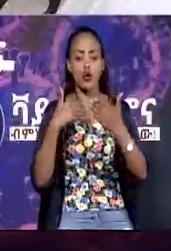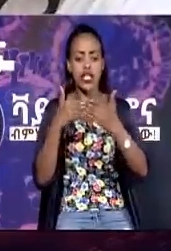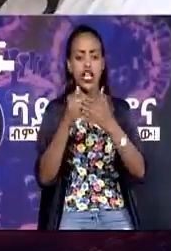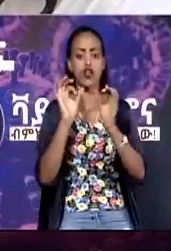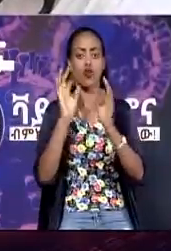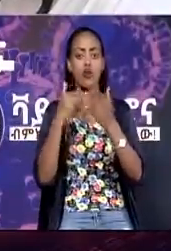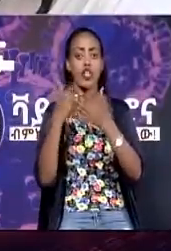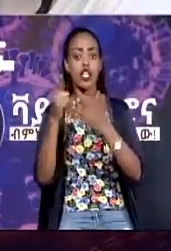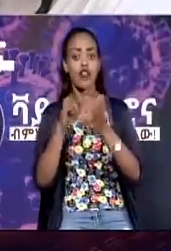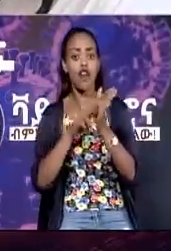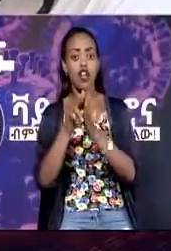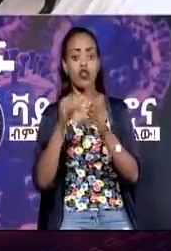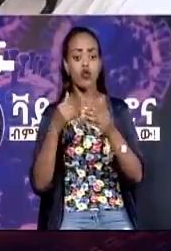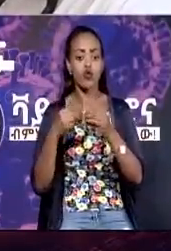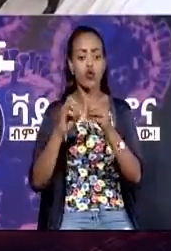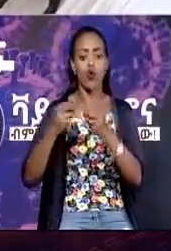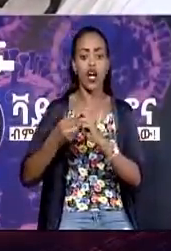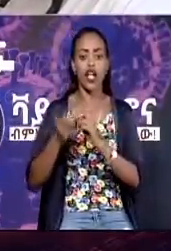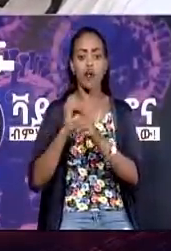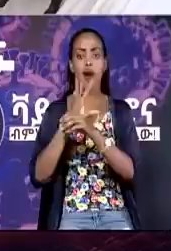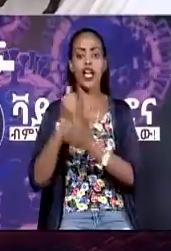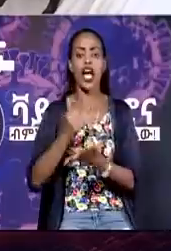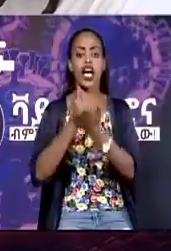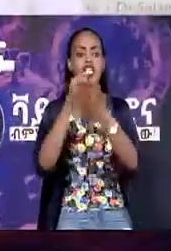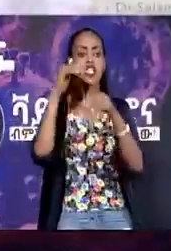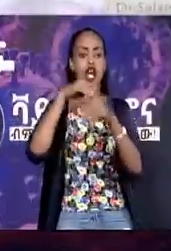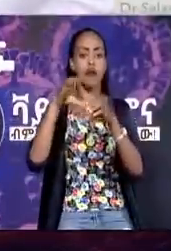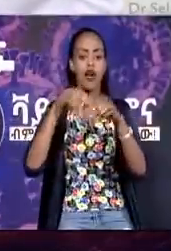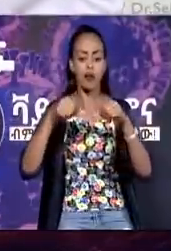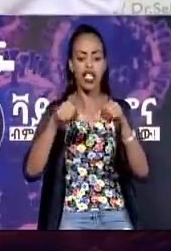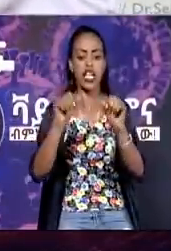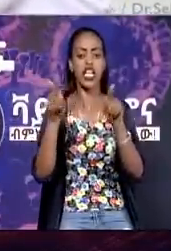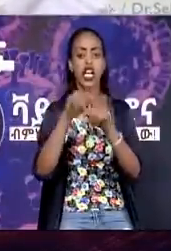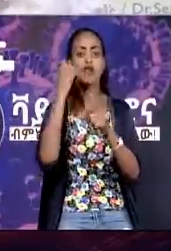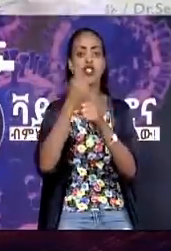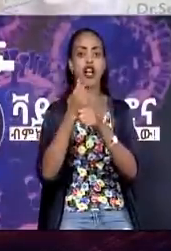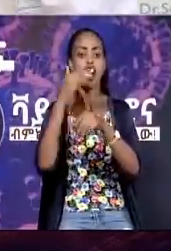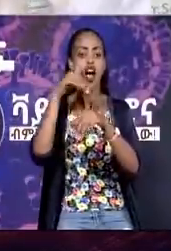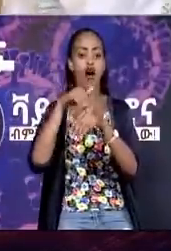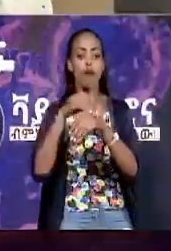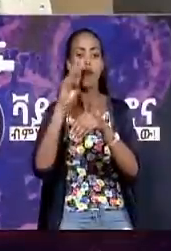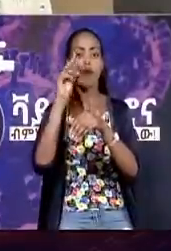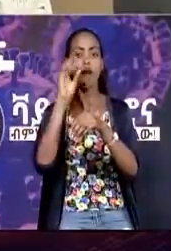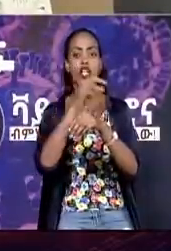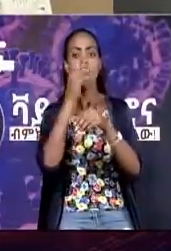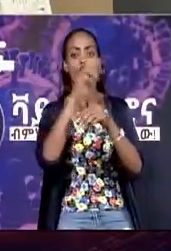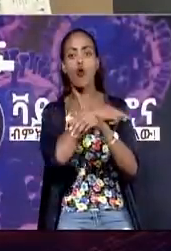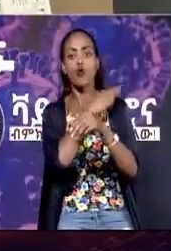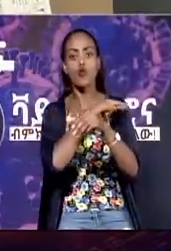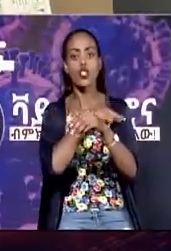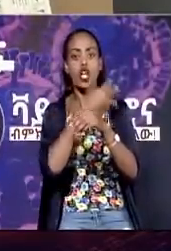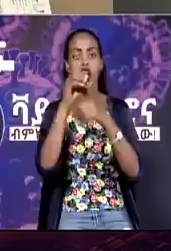بلوم نت فيروس قلعتن زوخن وقنات معدان حاقزن ابا مكبار بغطال نتكم سرح ابا مباتاو هوسبيتال ريمنا